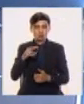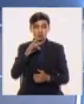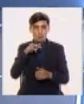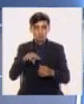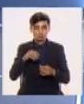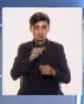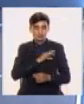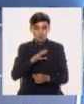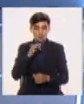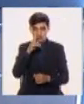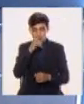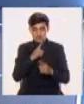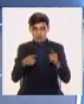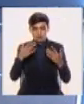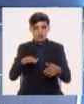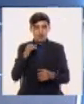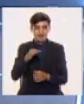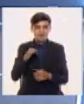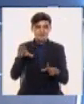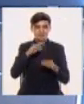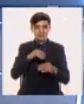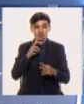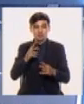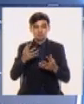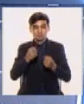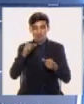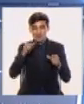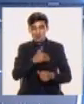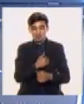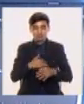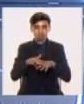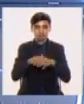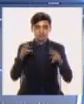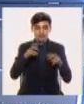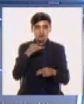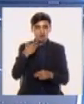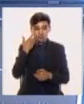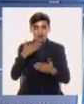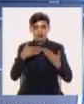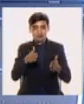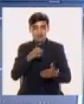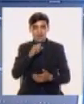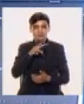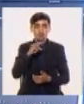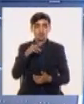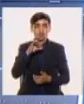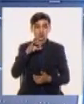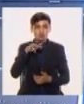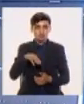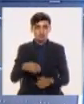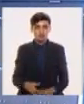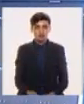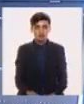представители учебных заведений, выпускники собрались на территории автоцона, чтобы узнать, когда откроют автодром. Материал Нургали